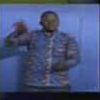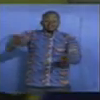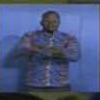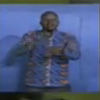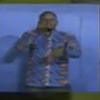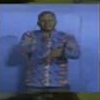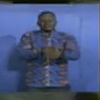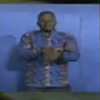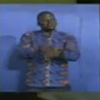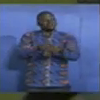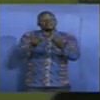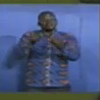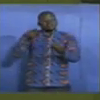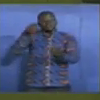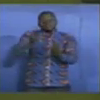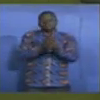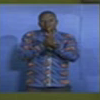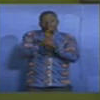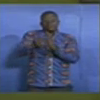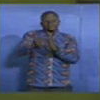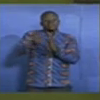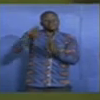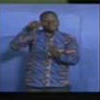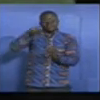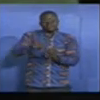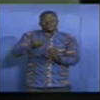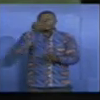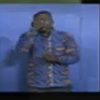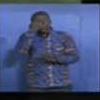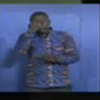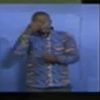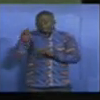l'incapacité donc de